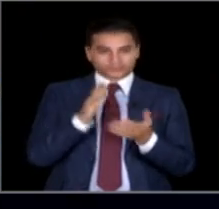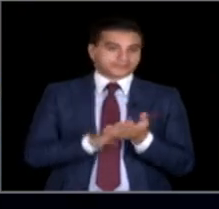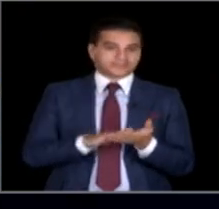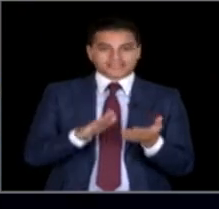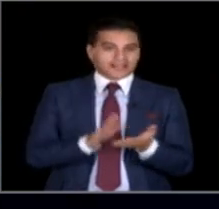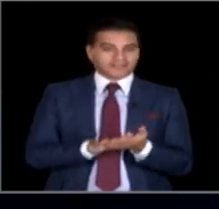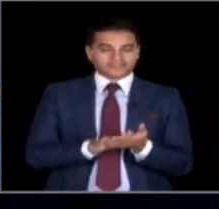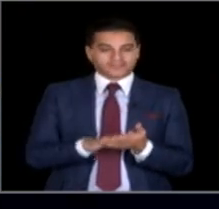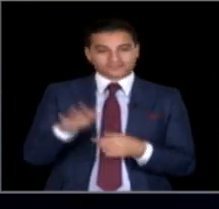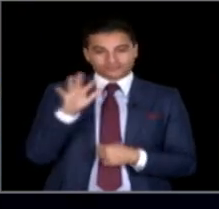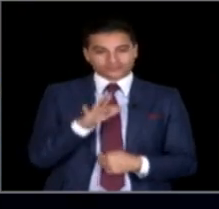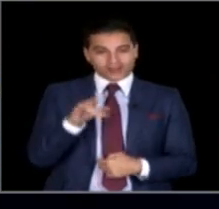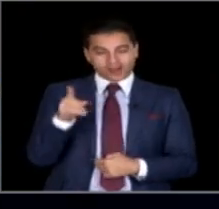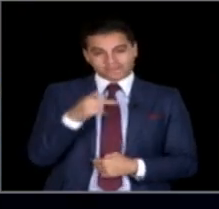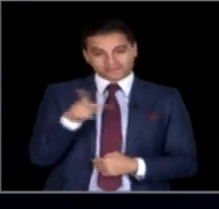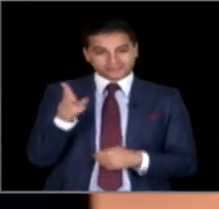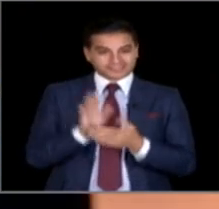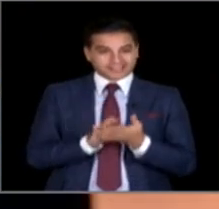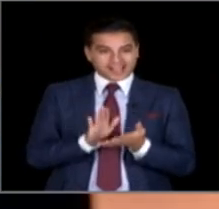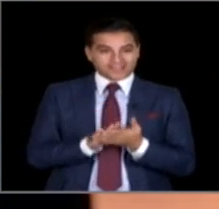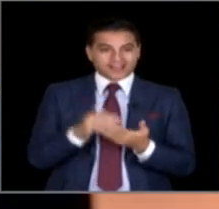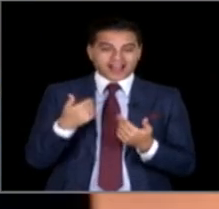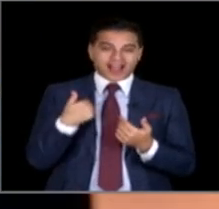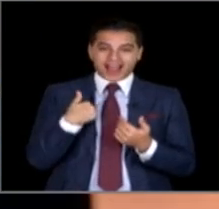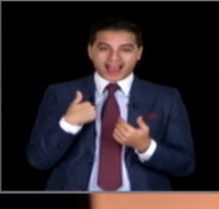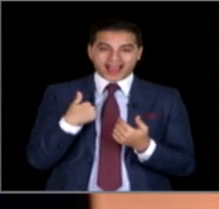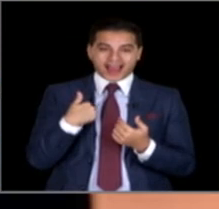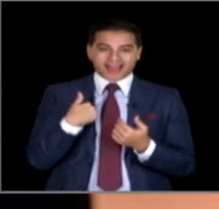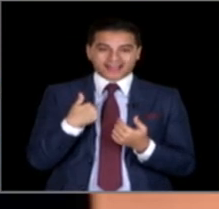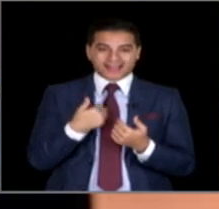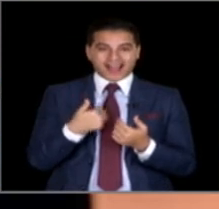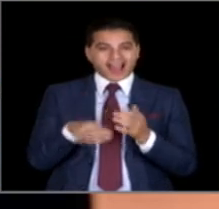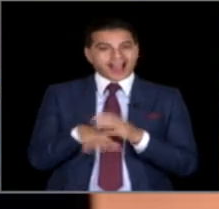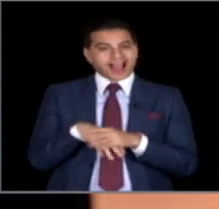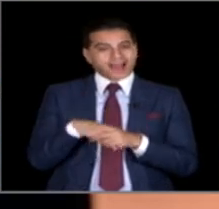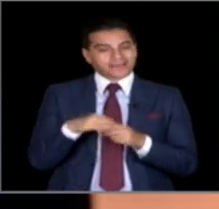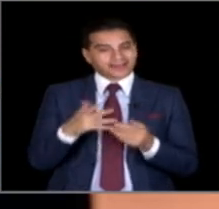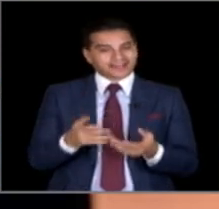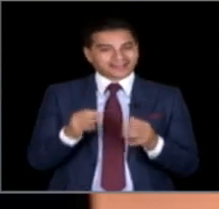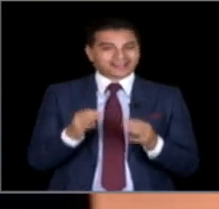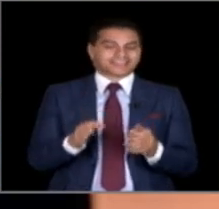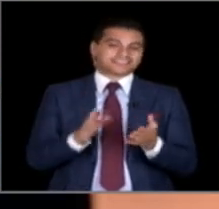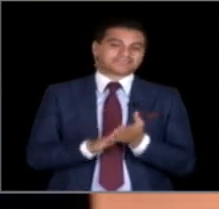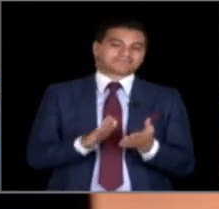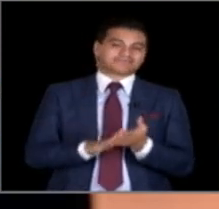بيسقفوا. ولما هم بيسقفوا أعمل أنا إيه بقى؟ صح.